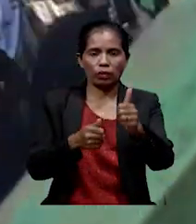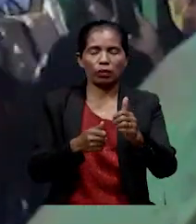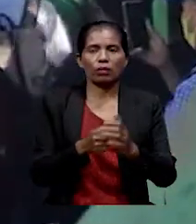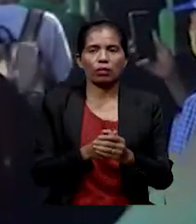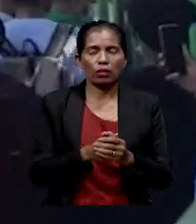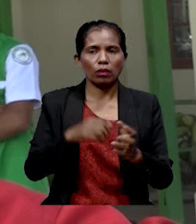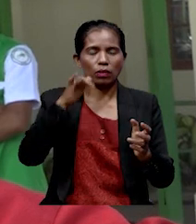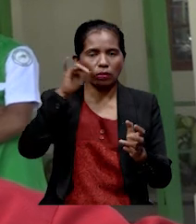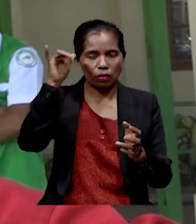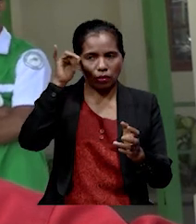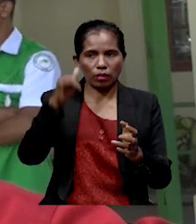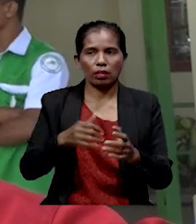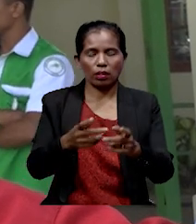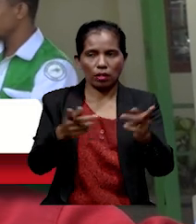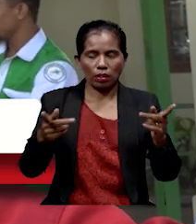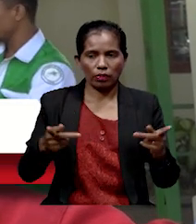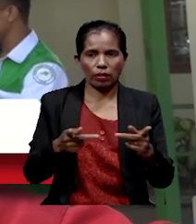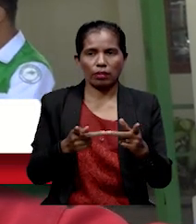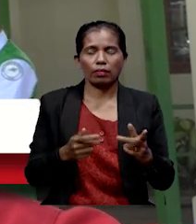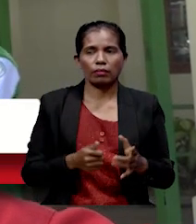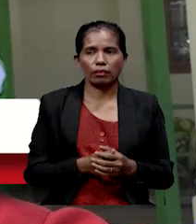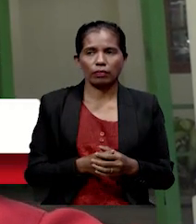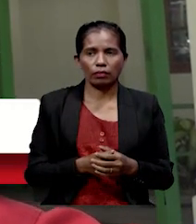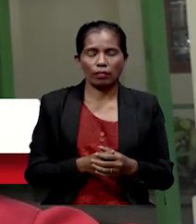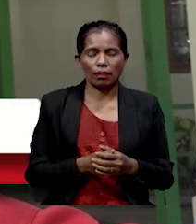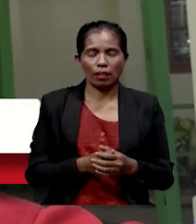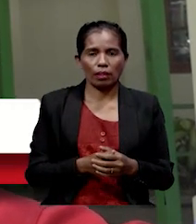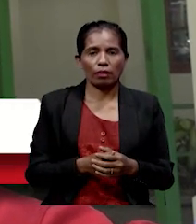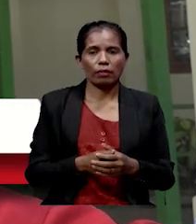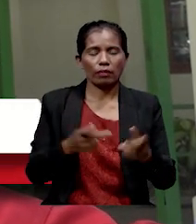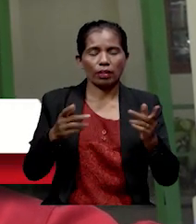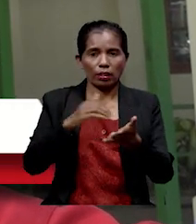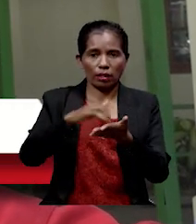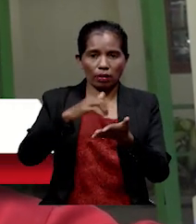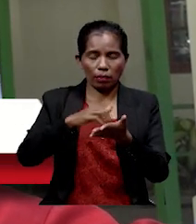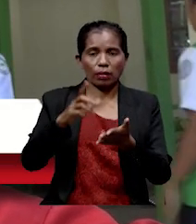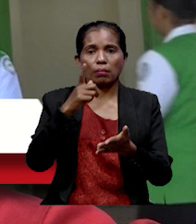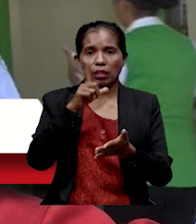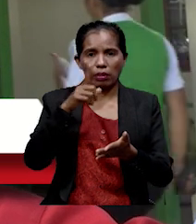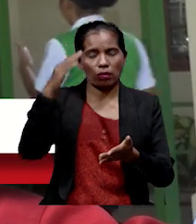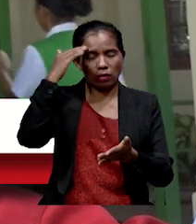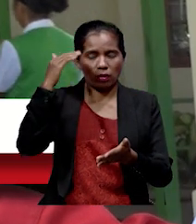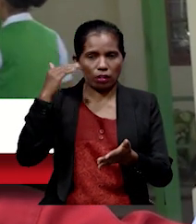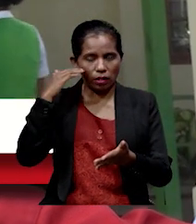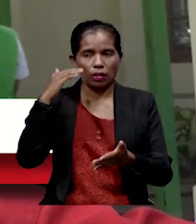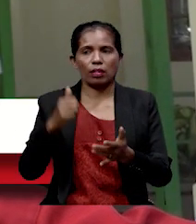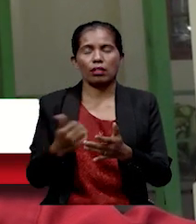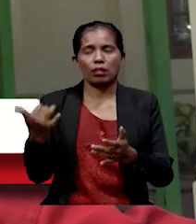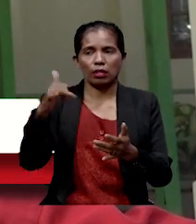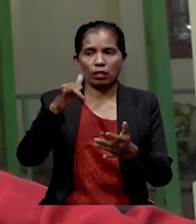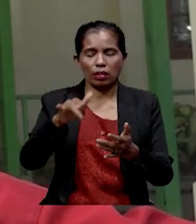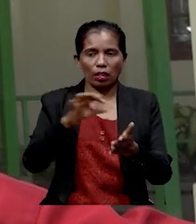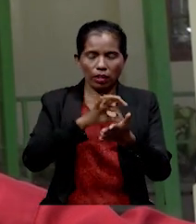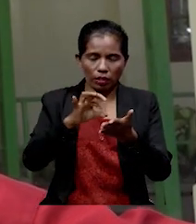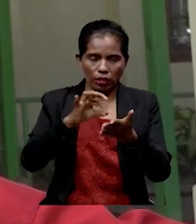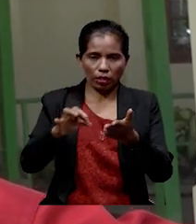iha fating koreanian treatmentu ba koreanian ne liang koreanian sira tau registu